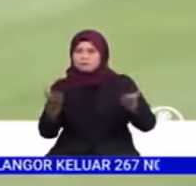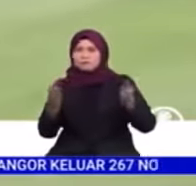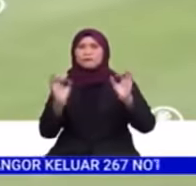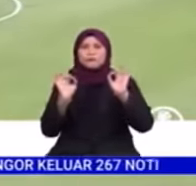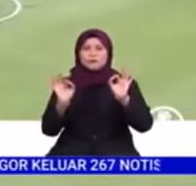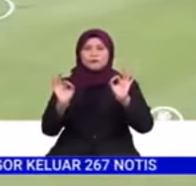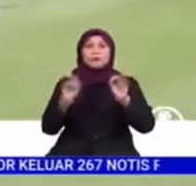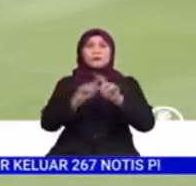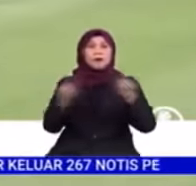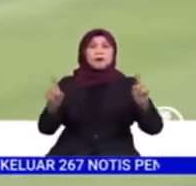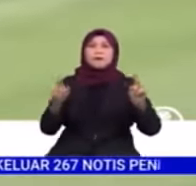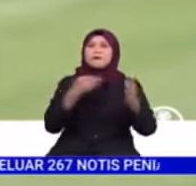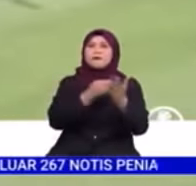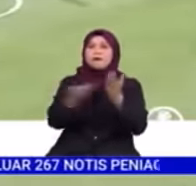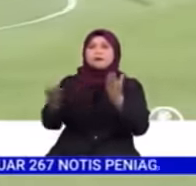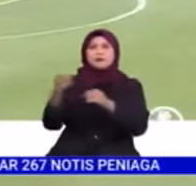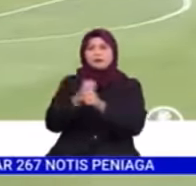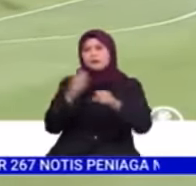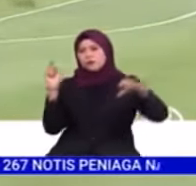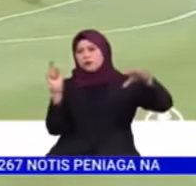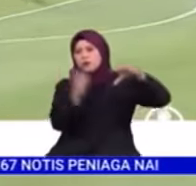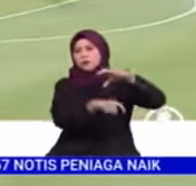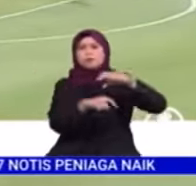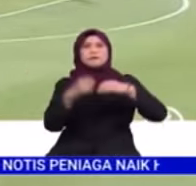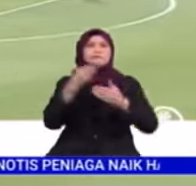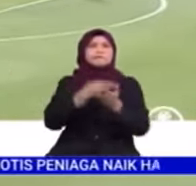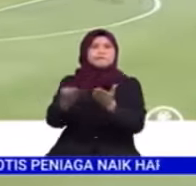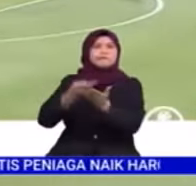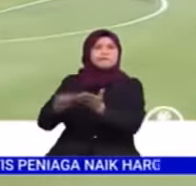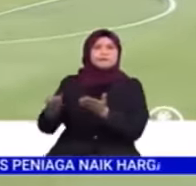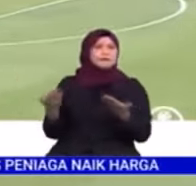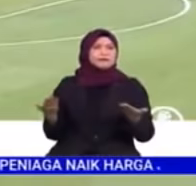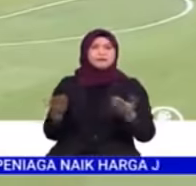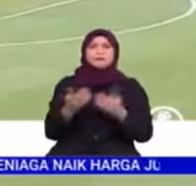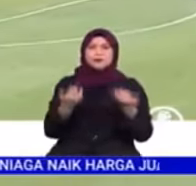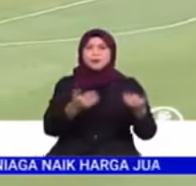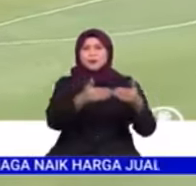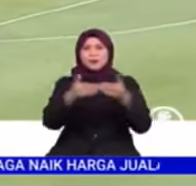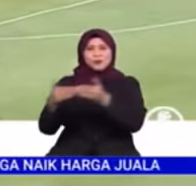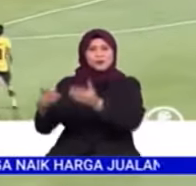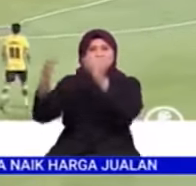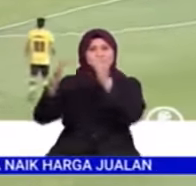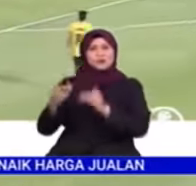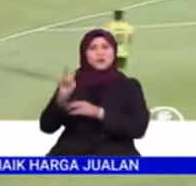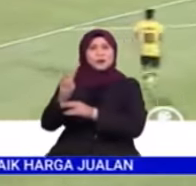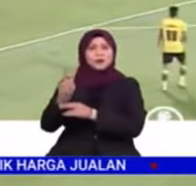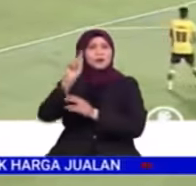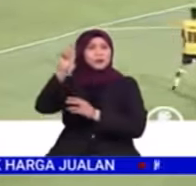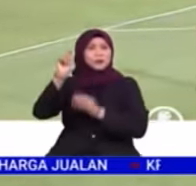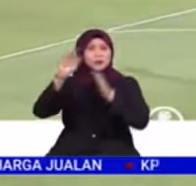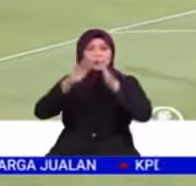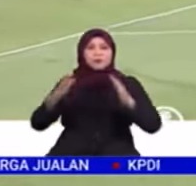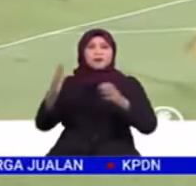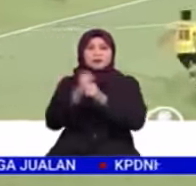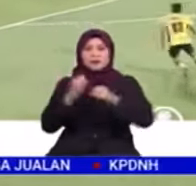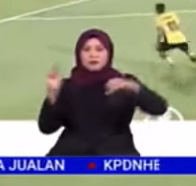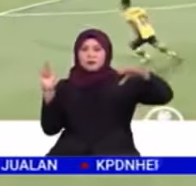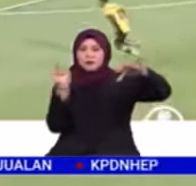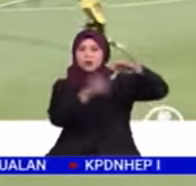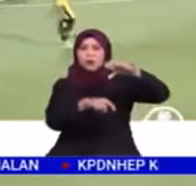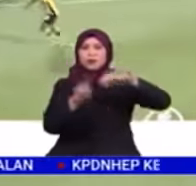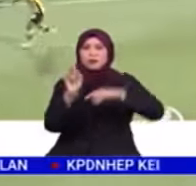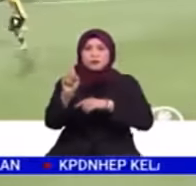namun masing-masing gagal mendapatkan jarinya di ketika Sparrow masih pertama tersambung babak kedua tuan rumah berjaya meraih gol pertama